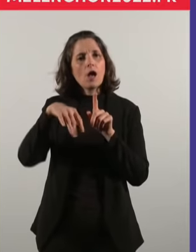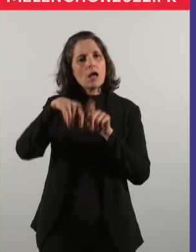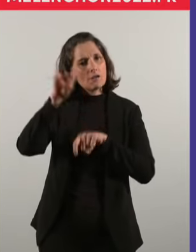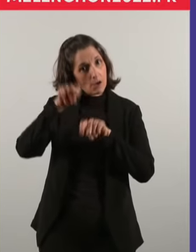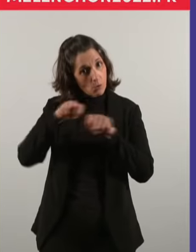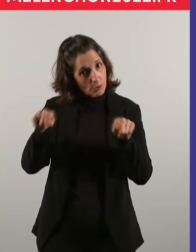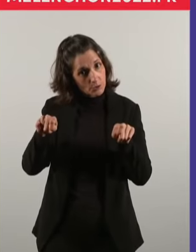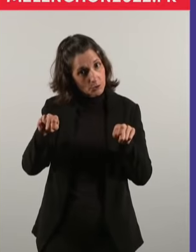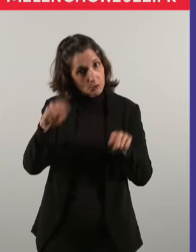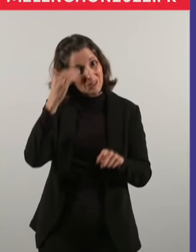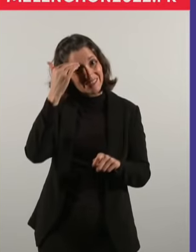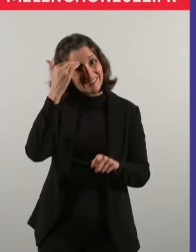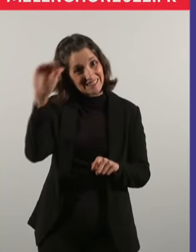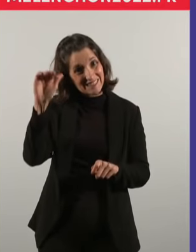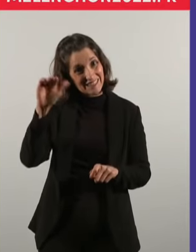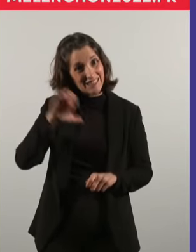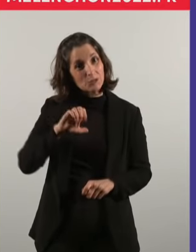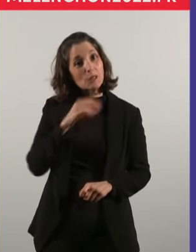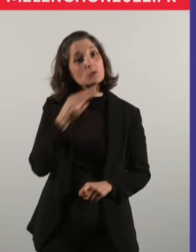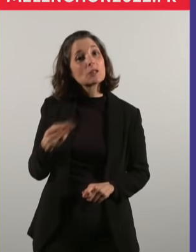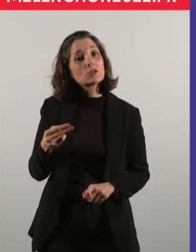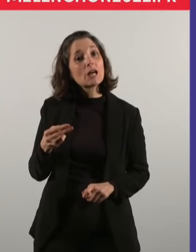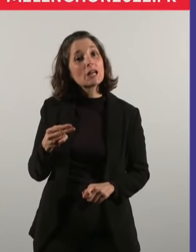nationale, c'est Amazon qui s'en charge.